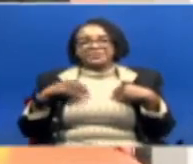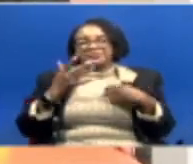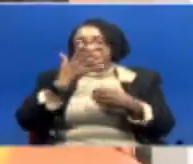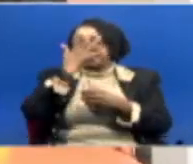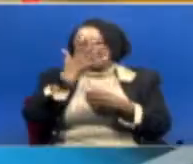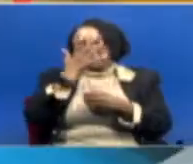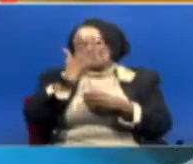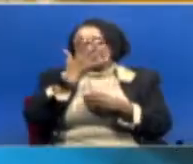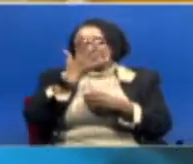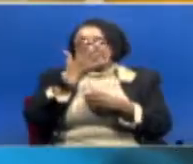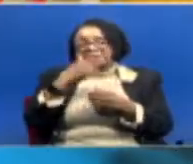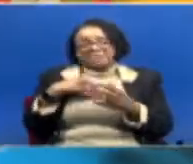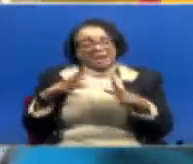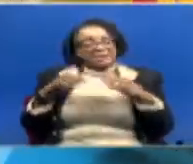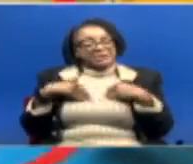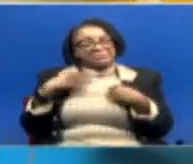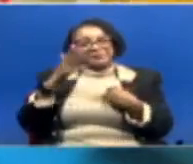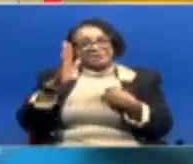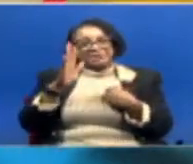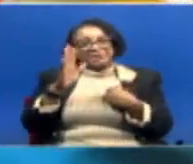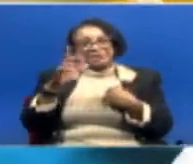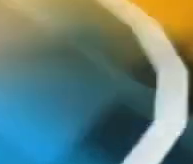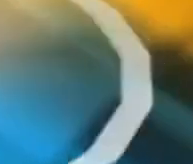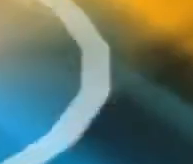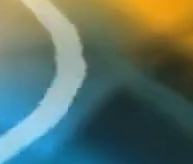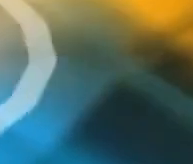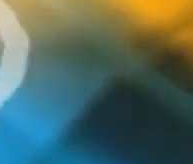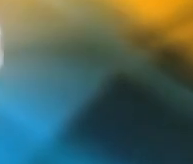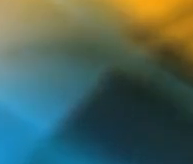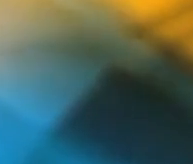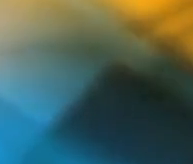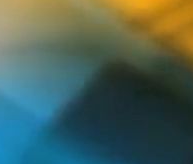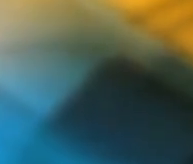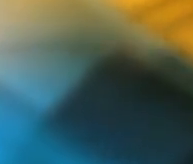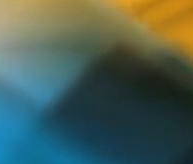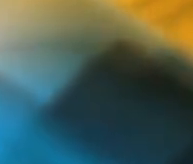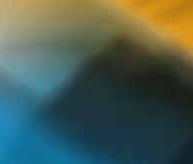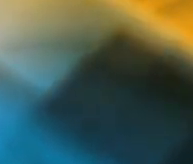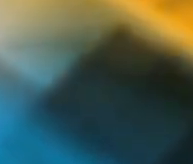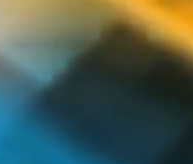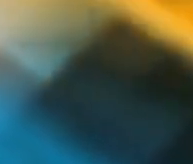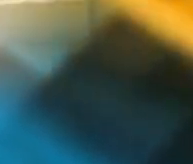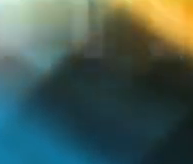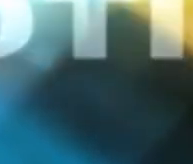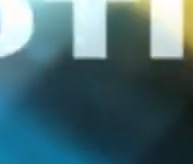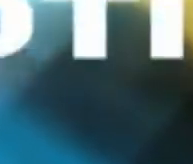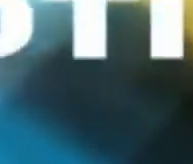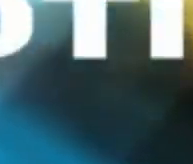acha nikubali yaishe. George Kieru, NTV, katika kaunti ya Nakuru.